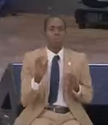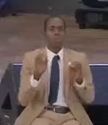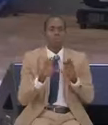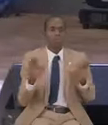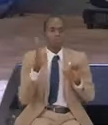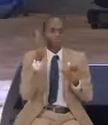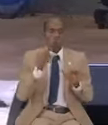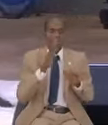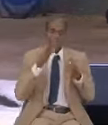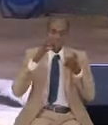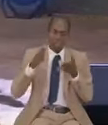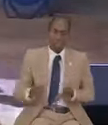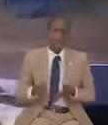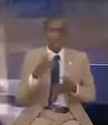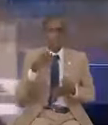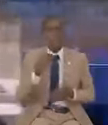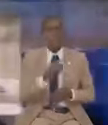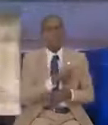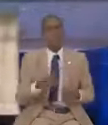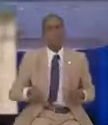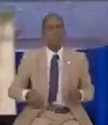l'Éternel verset